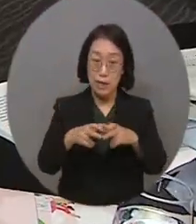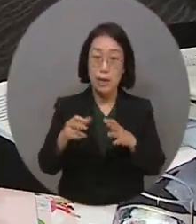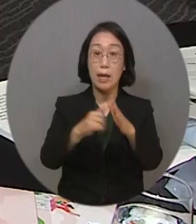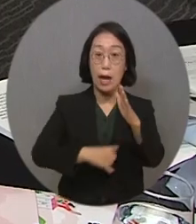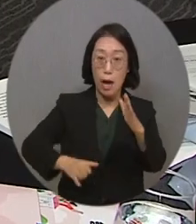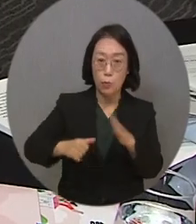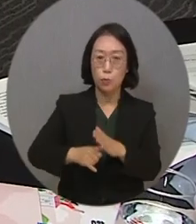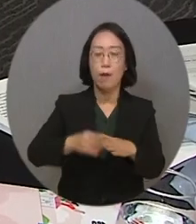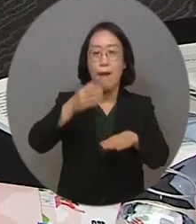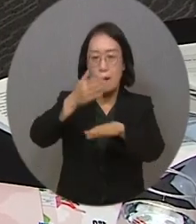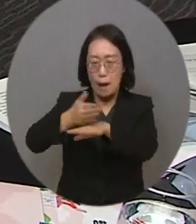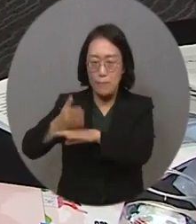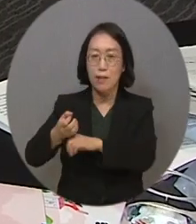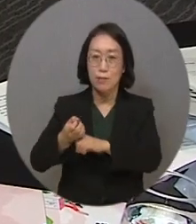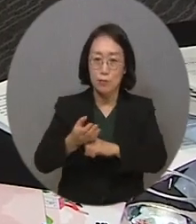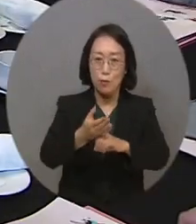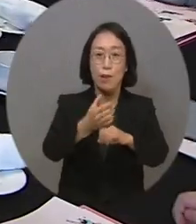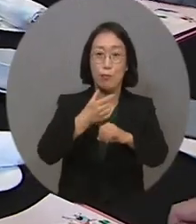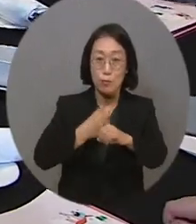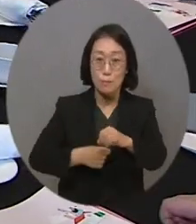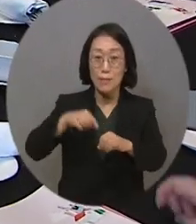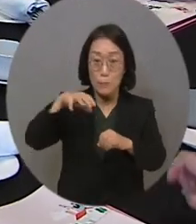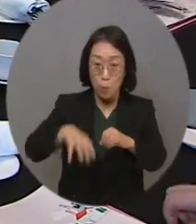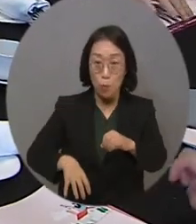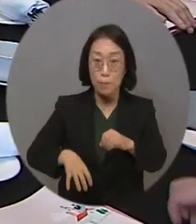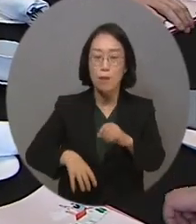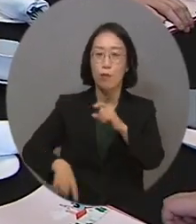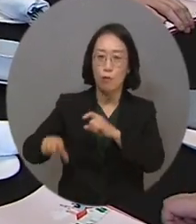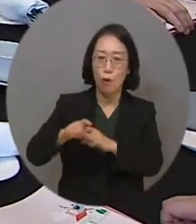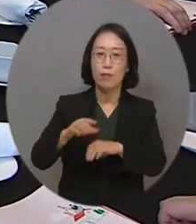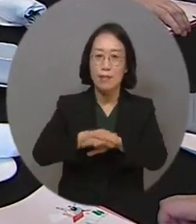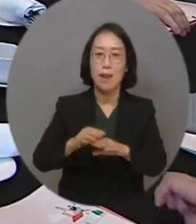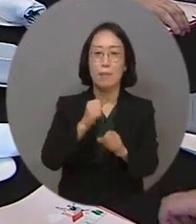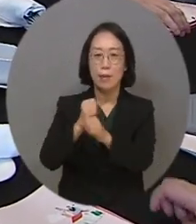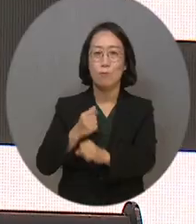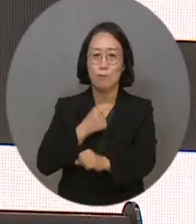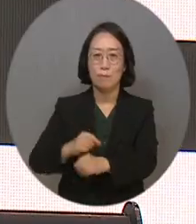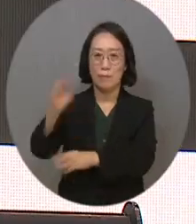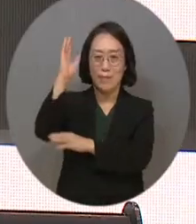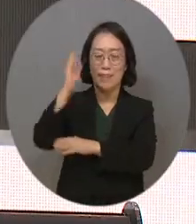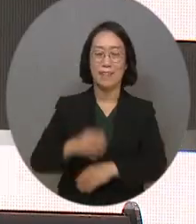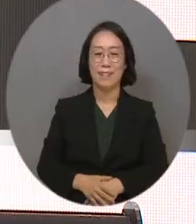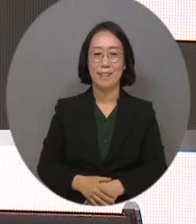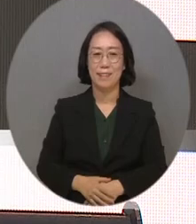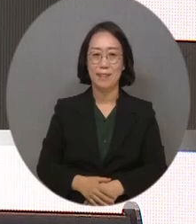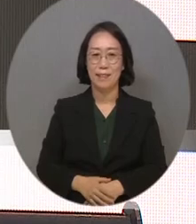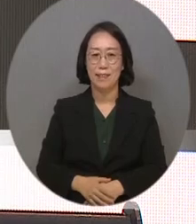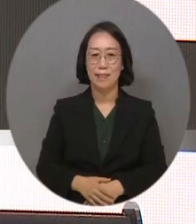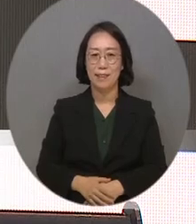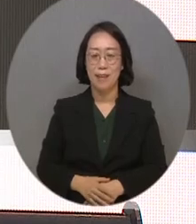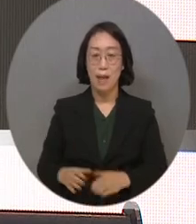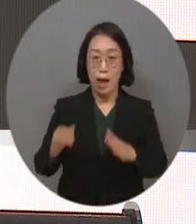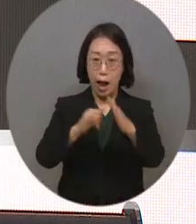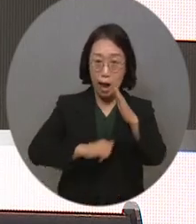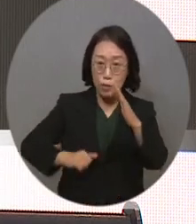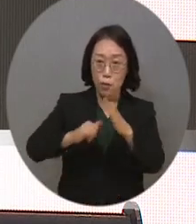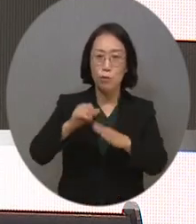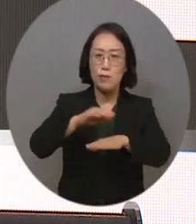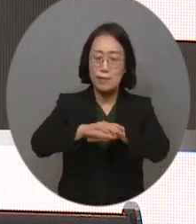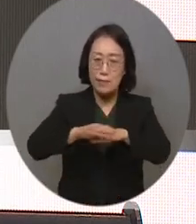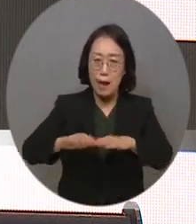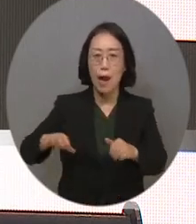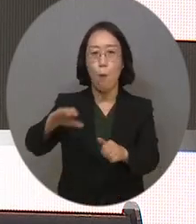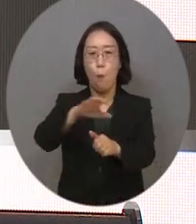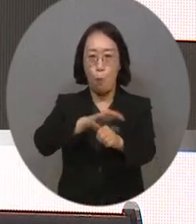감사함을 전하는 뜻깊은 행사를 만들겠다는 의지를 밝혔습니다 무엇보다도 가정을 지키고